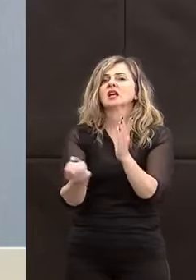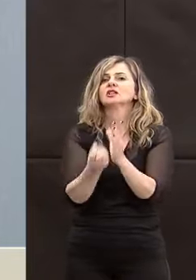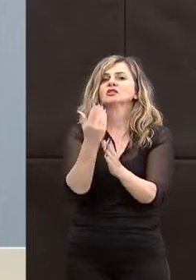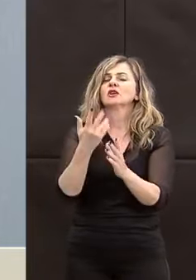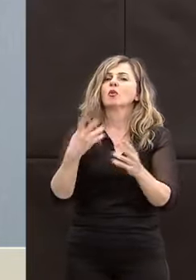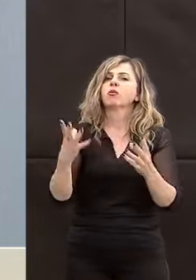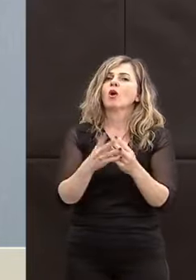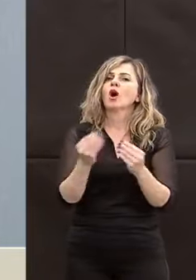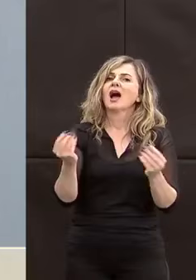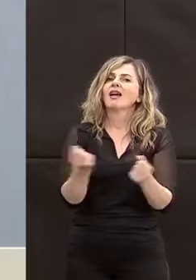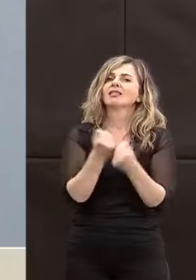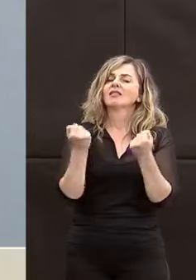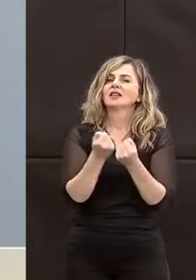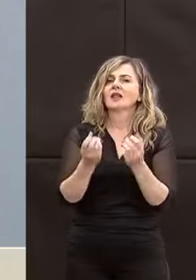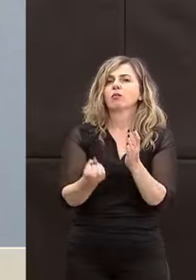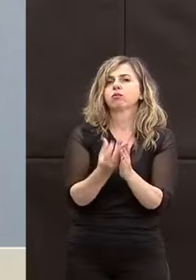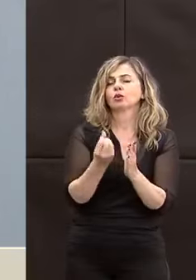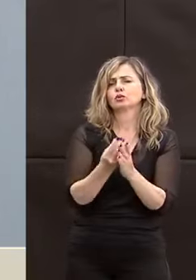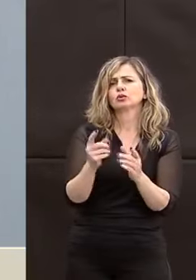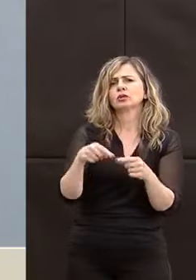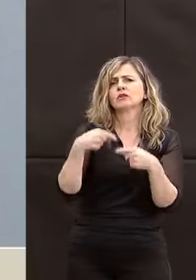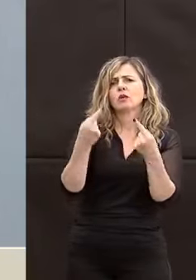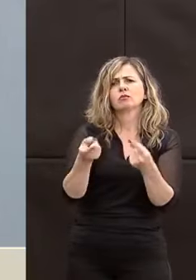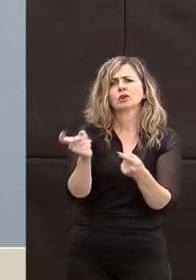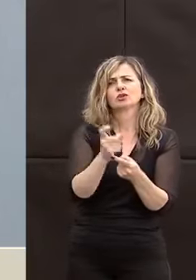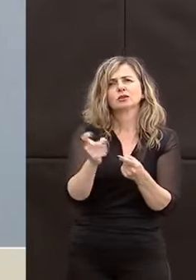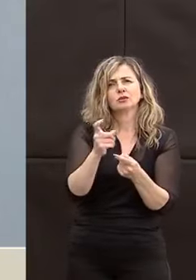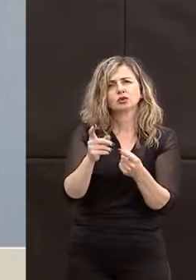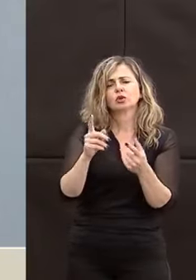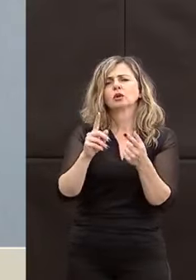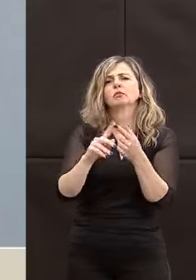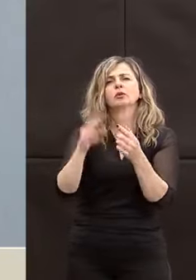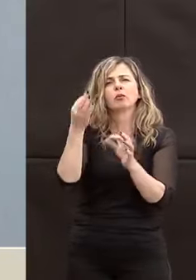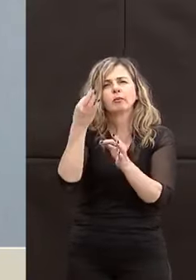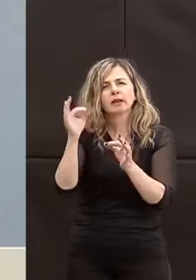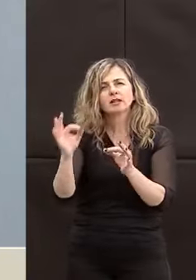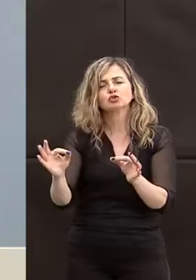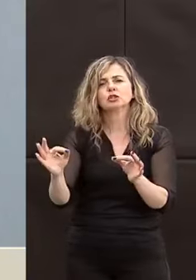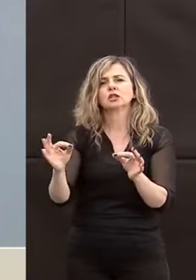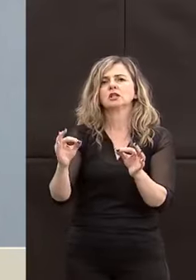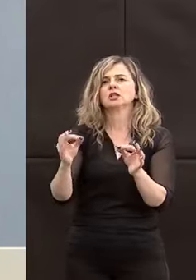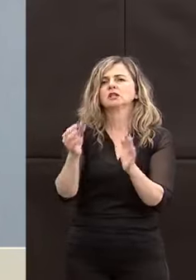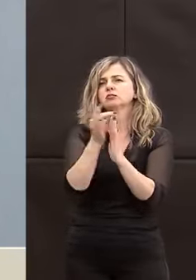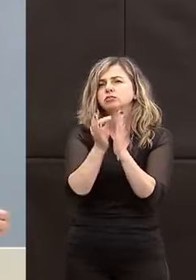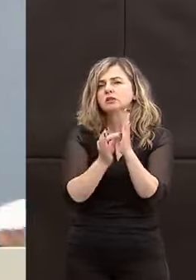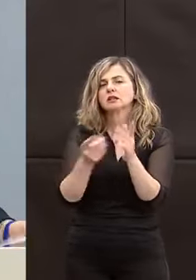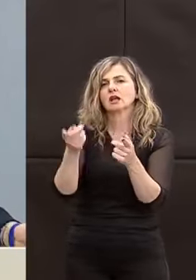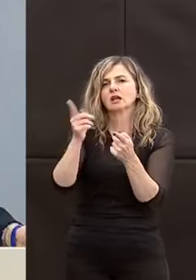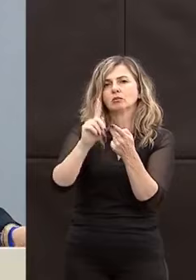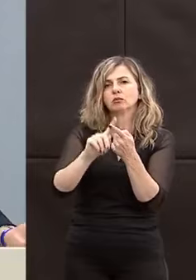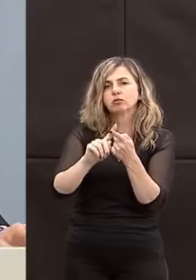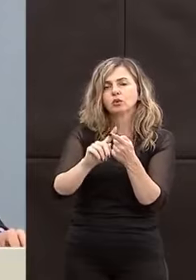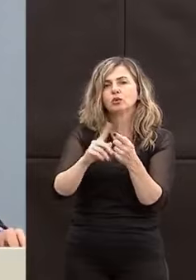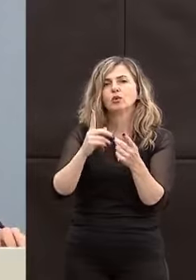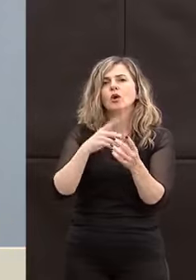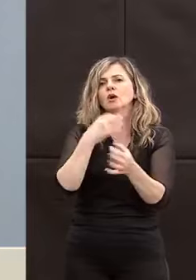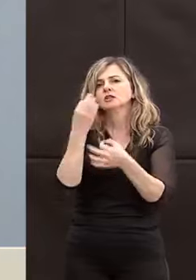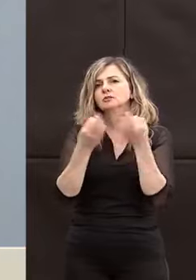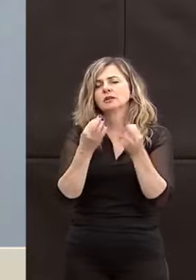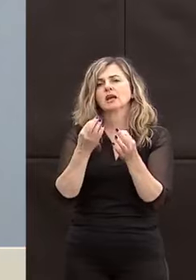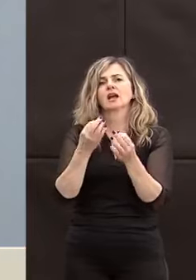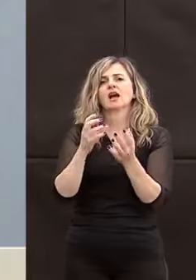e poi nei prossimi giorni saremo anche più precisi per quanto riguarda le quantità di